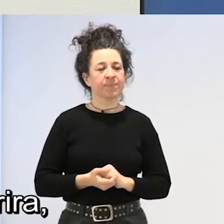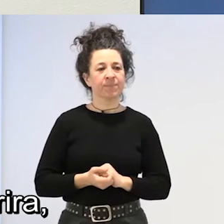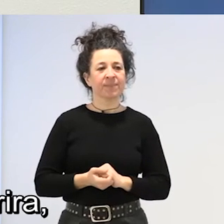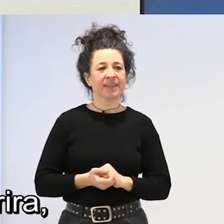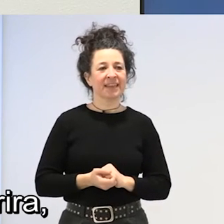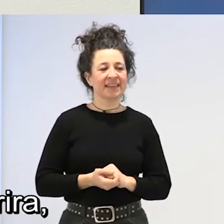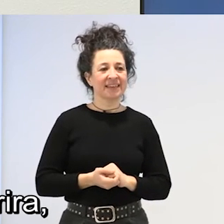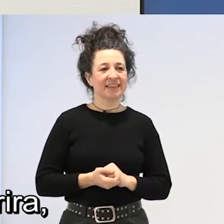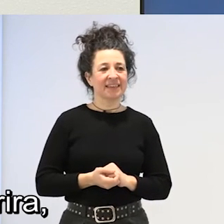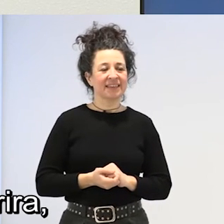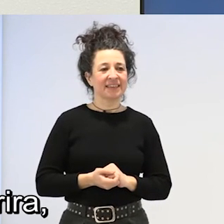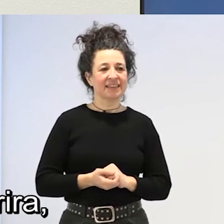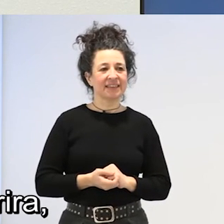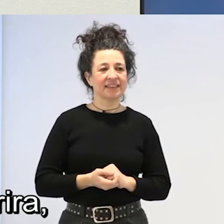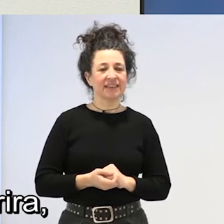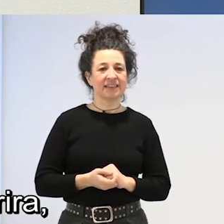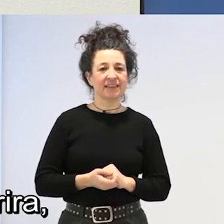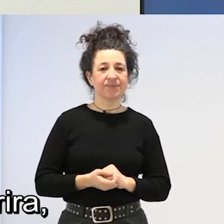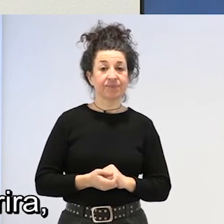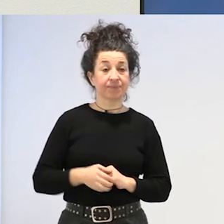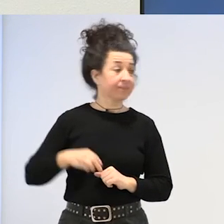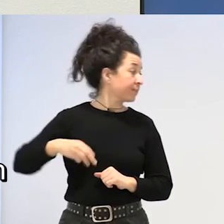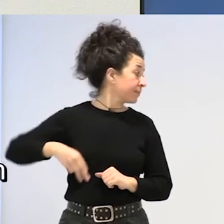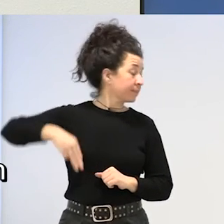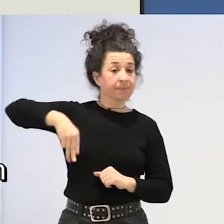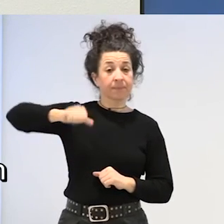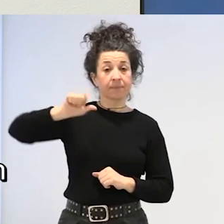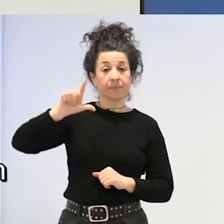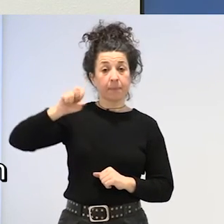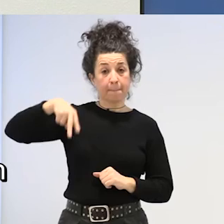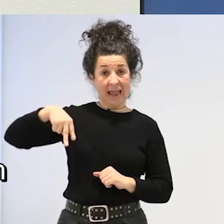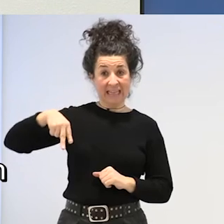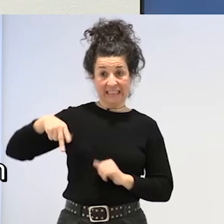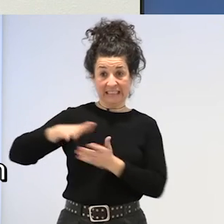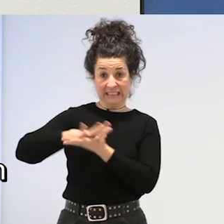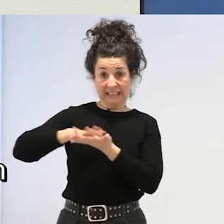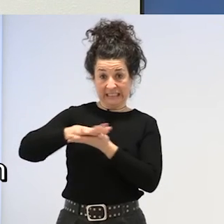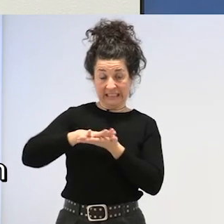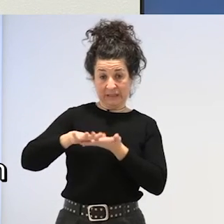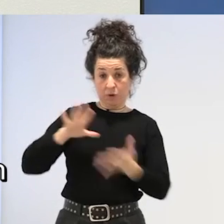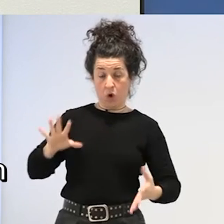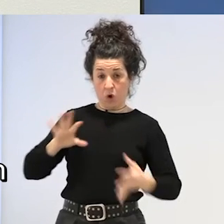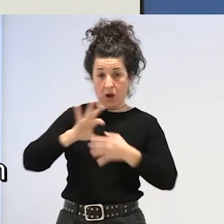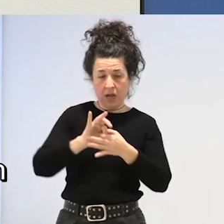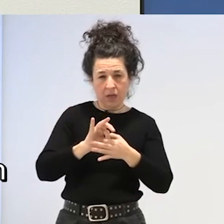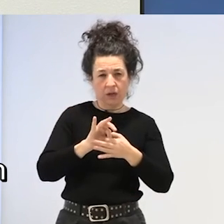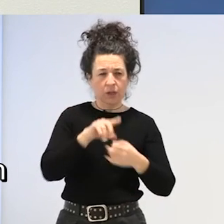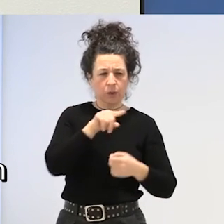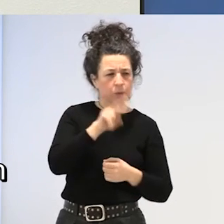Bai, Maialenek esandakoaren harira, ea harremanik ikusten duzun